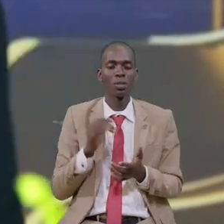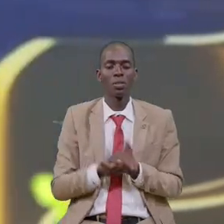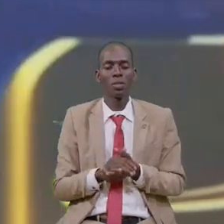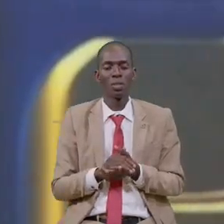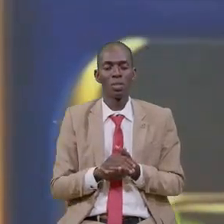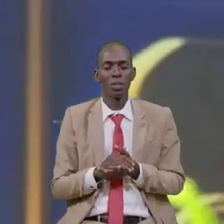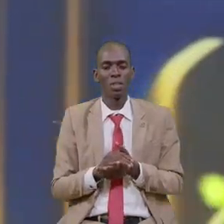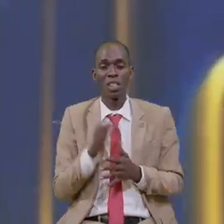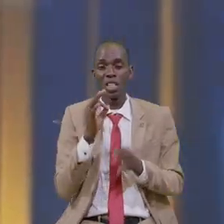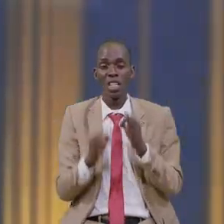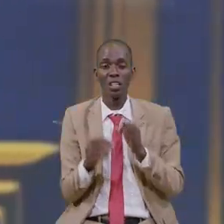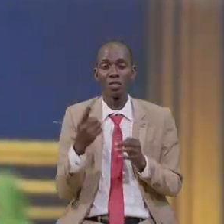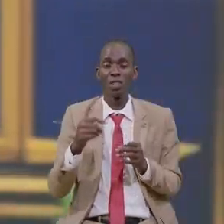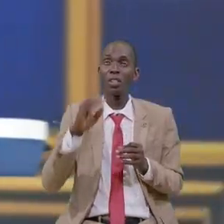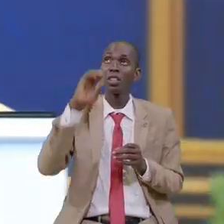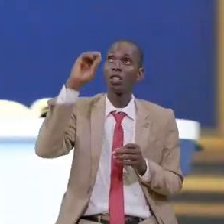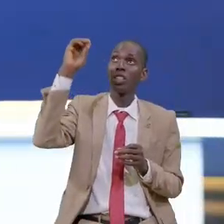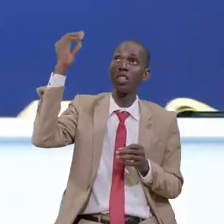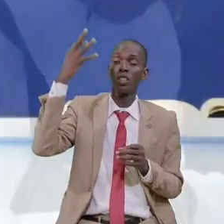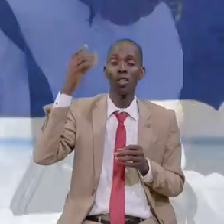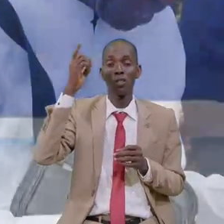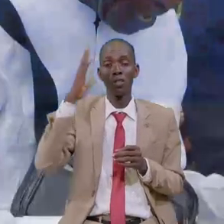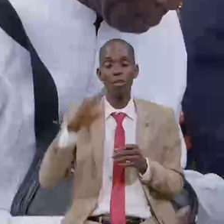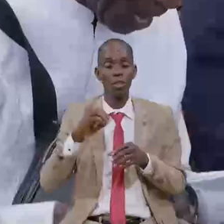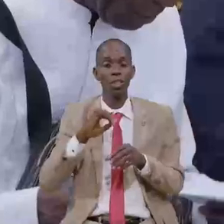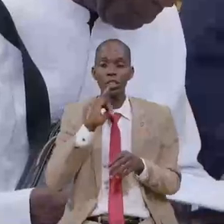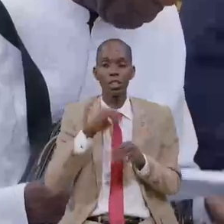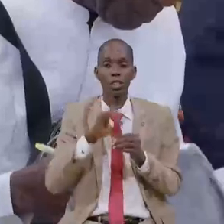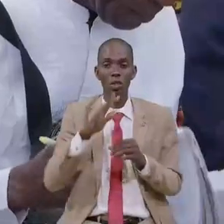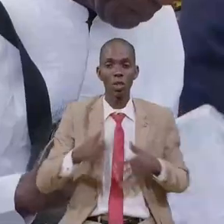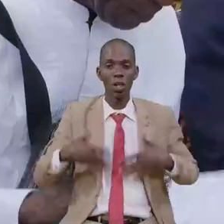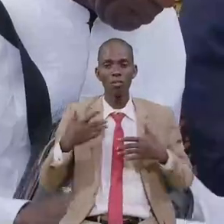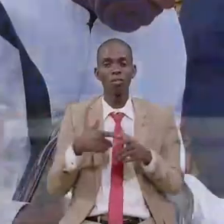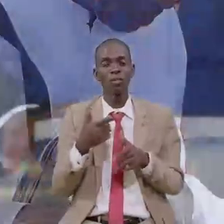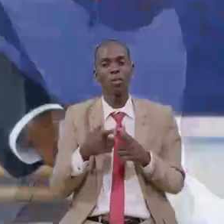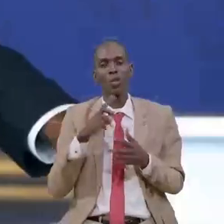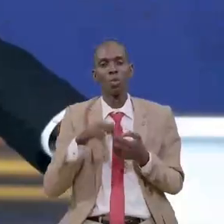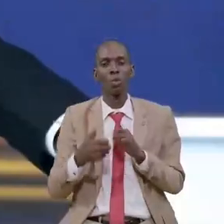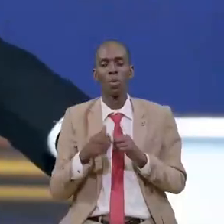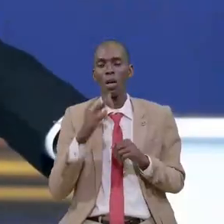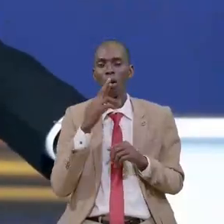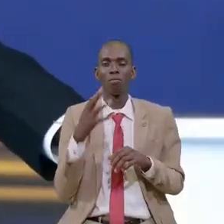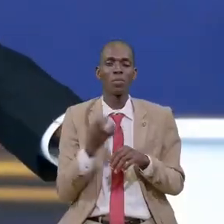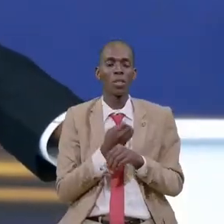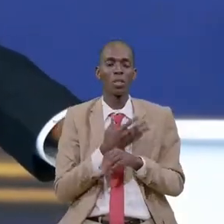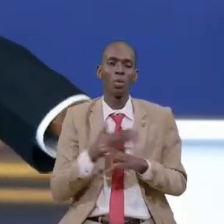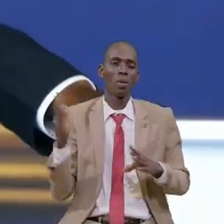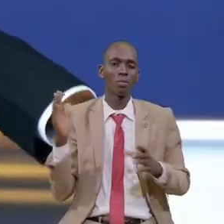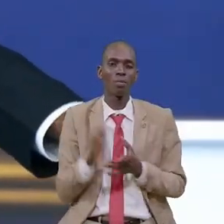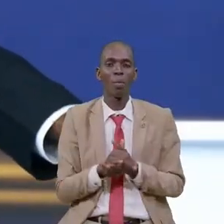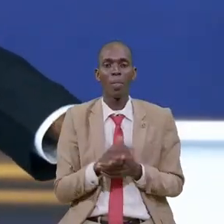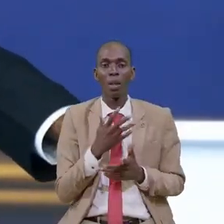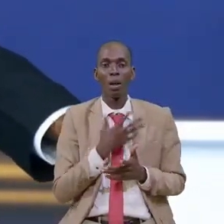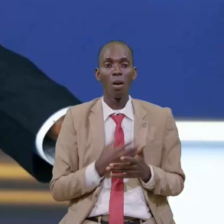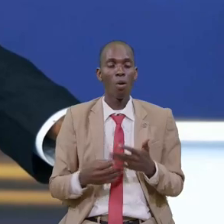Si la grâce de Dieu est dans ta vie, ces montagnes sont parties. Et quel que soit ce que tu craignais jusqu'à